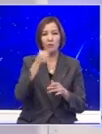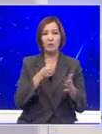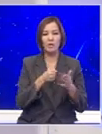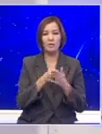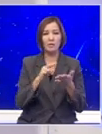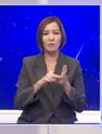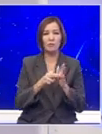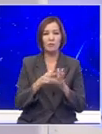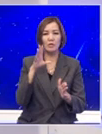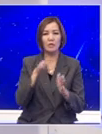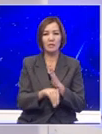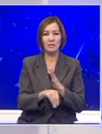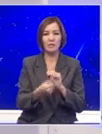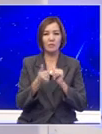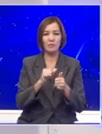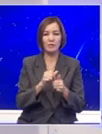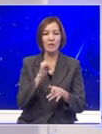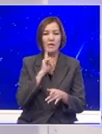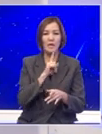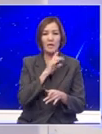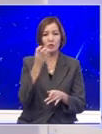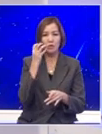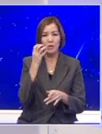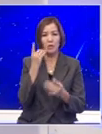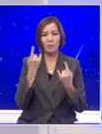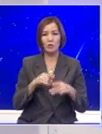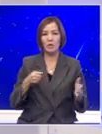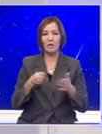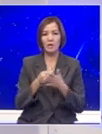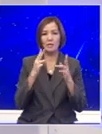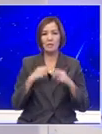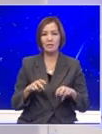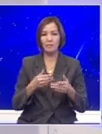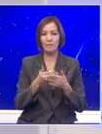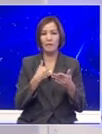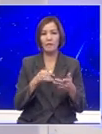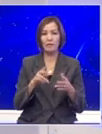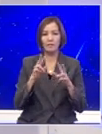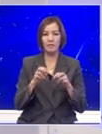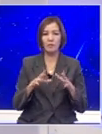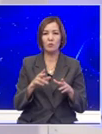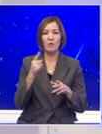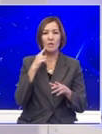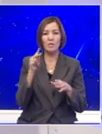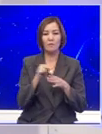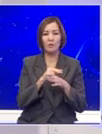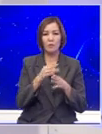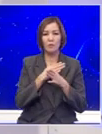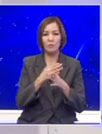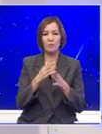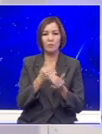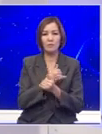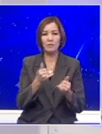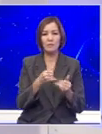жылға арналған бюджетке енгізілген өзгерістерге жүкті әйелдерді босанғанға дейінгі скрининг, профилактикалық тексеру, стоматологиялық көмек